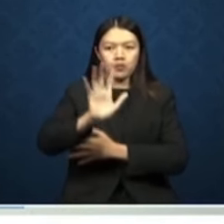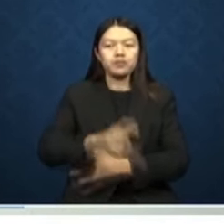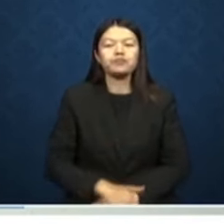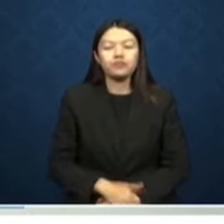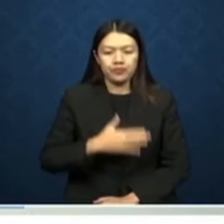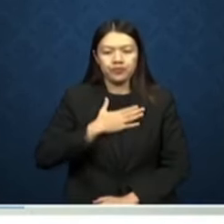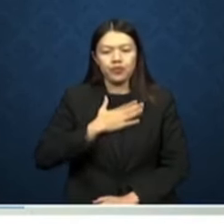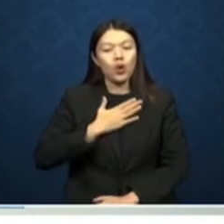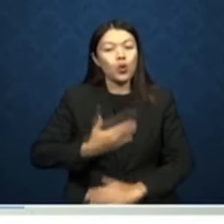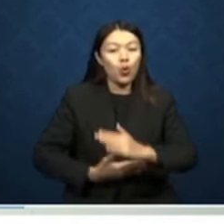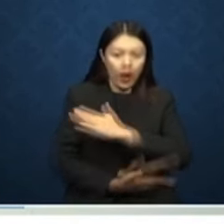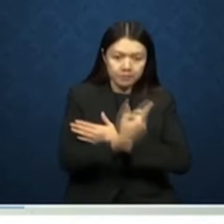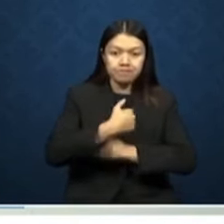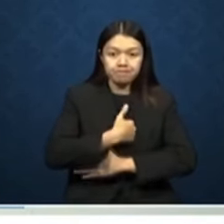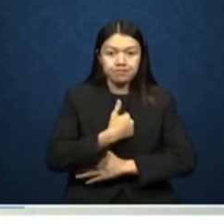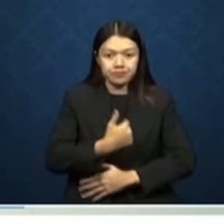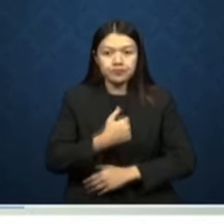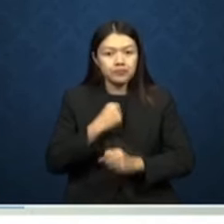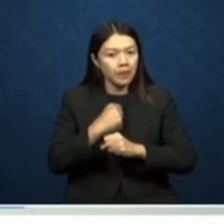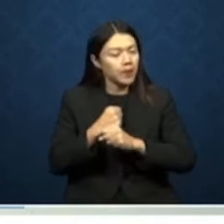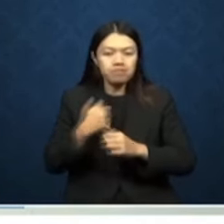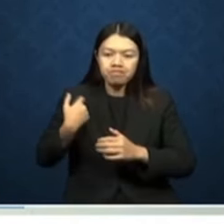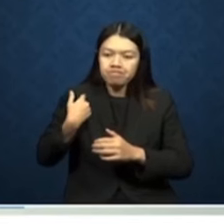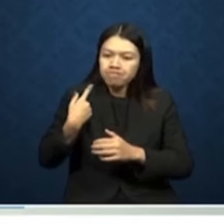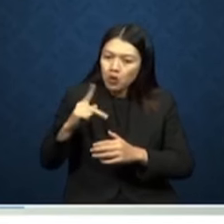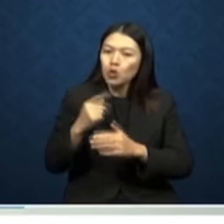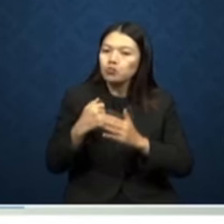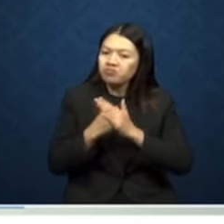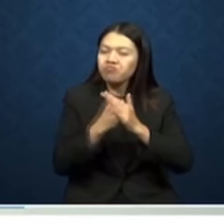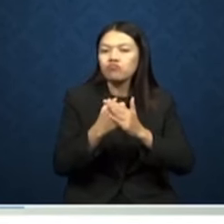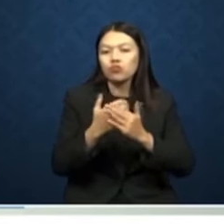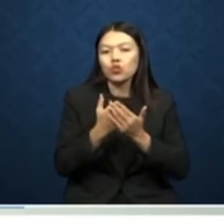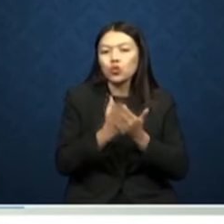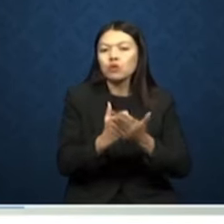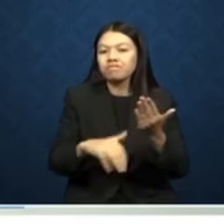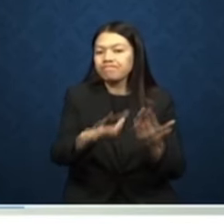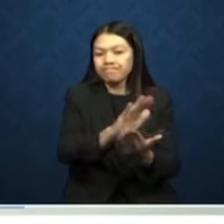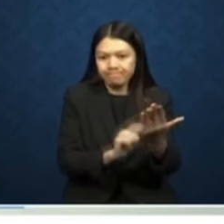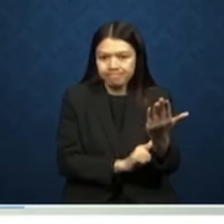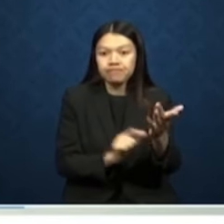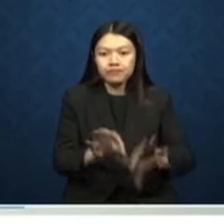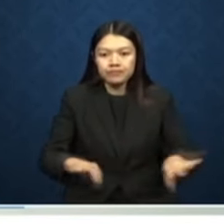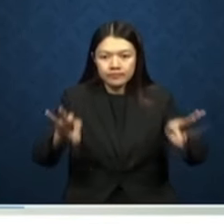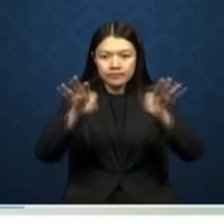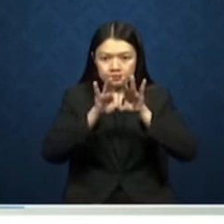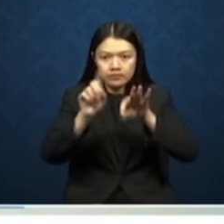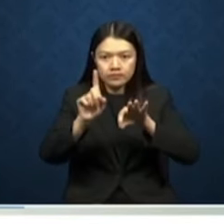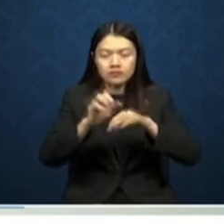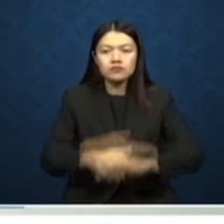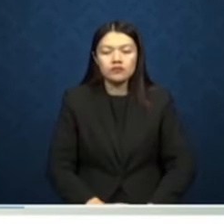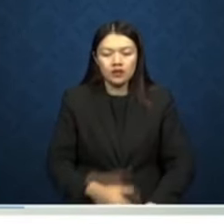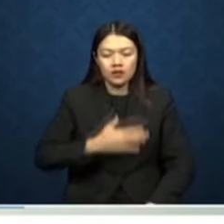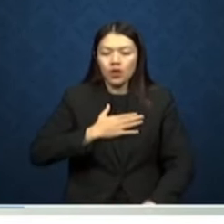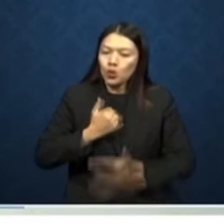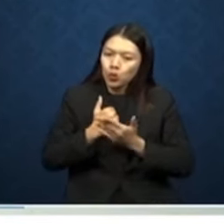มีโอกาสแล้วเราควรจะทำประโยชน์ให้กับประเทศชาติบ้านเมืองและสิ่งสำคัญที่สุดเรา